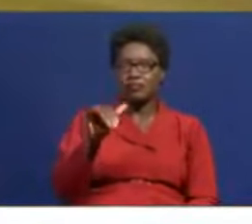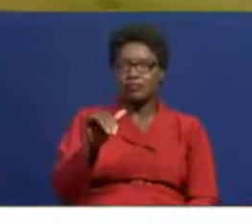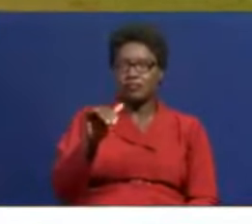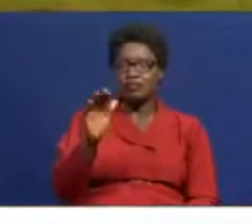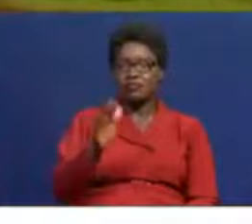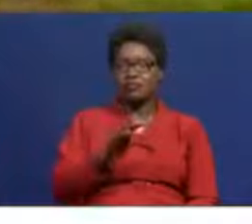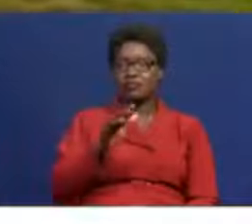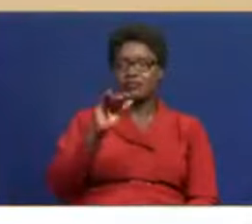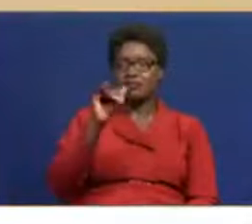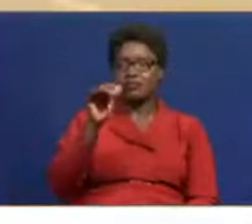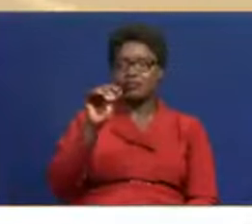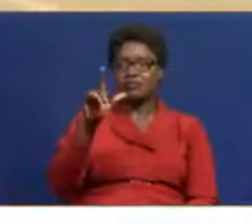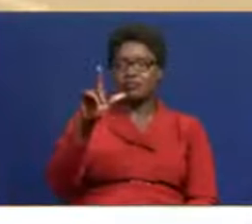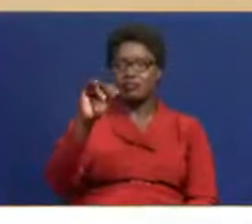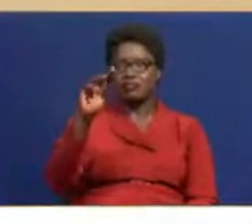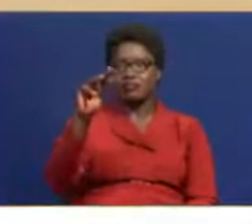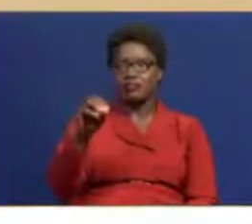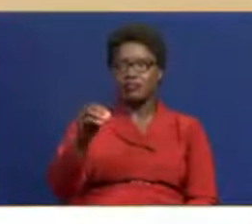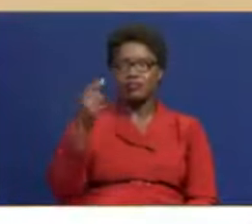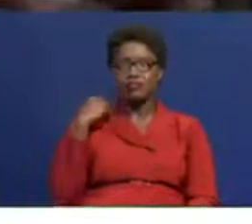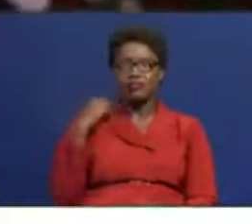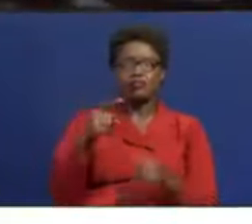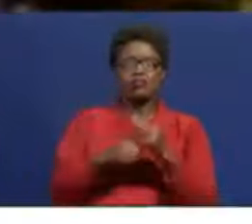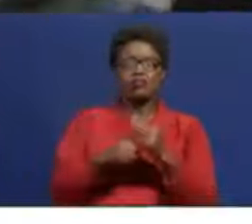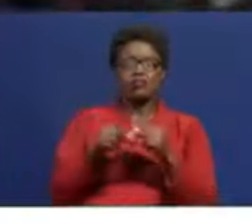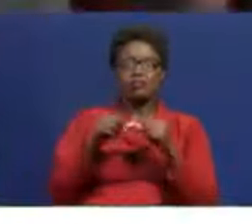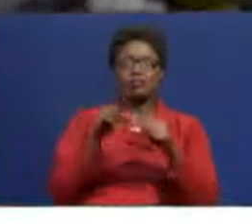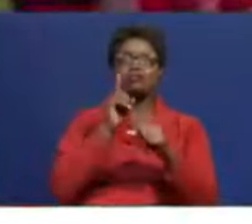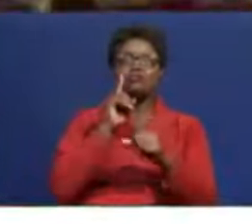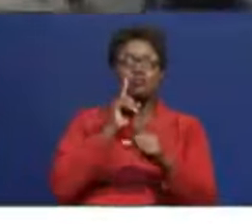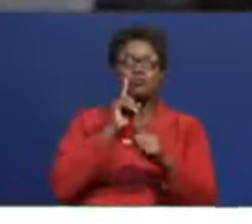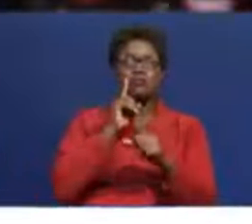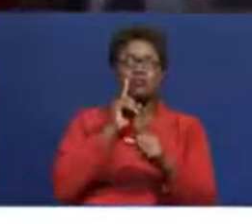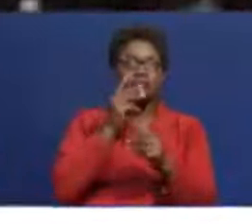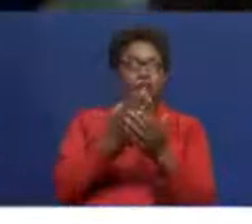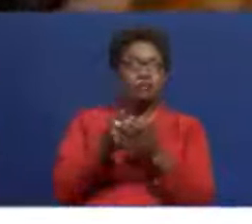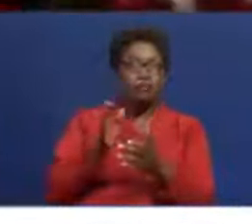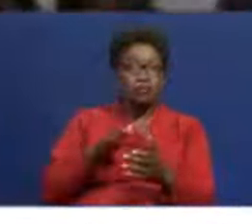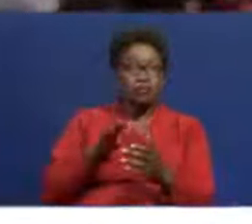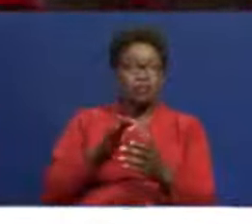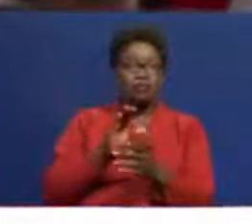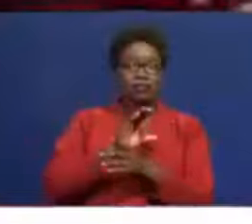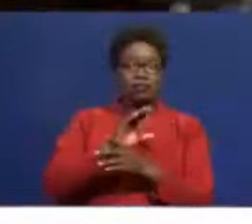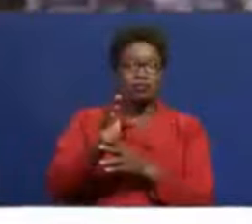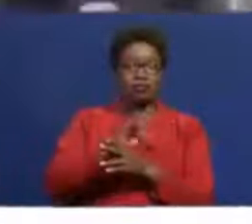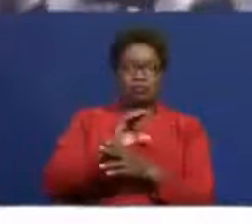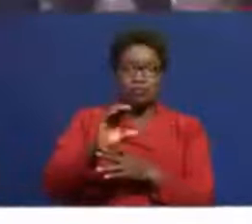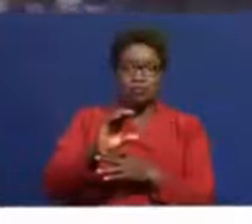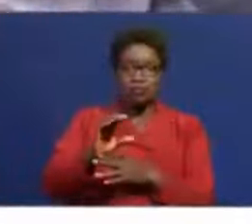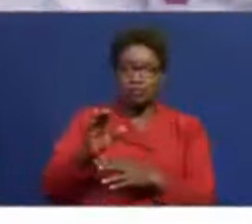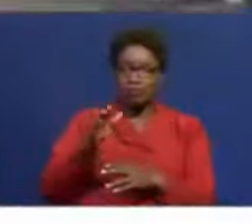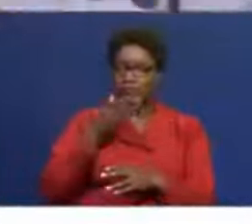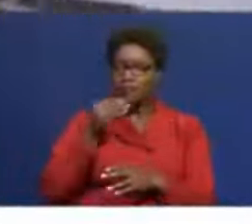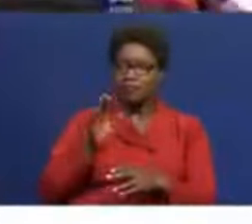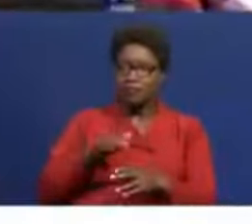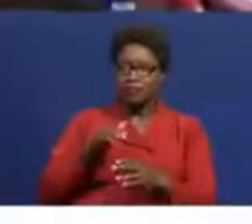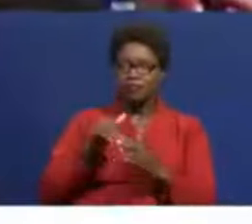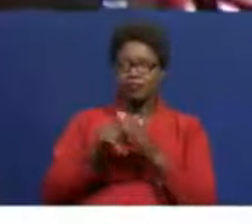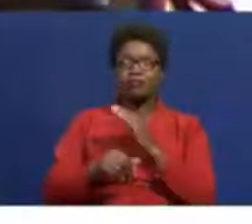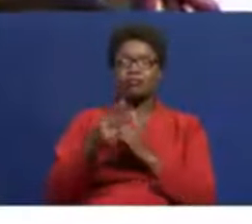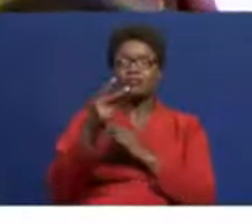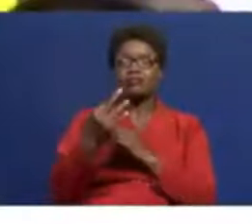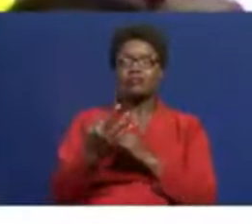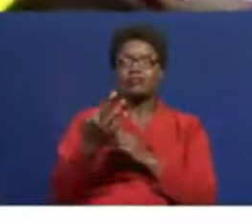Kiplagat kimaliza kwenye nafasi ya 6. Mashindano hayo yataendelea kesho na yatashuhudia wanawake chipukizi, wanaume na wanawake wasiozidi umri wa miaka